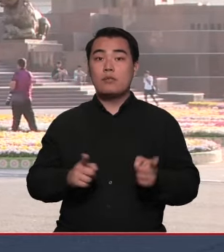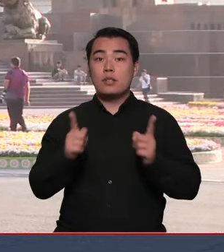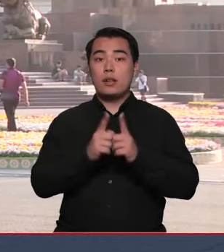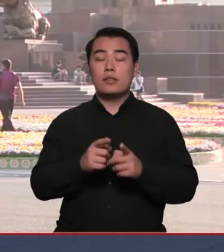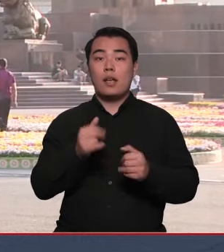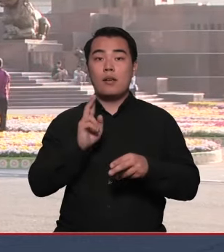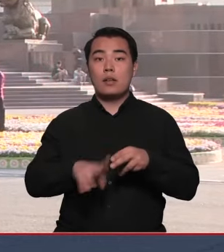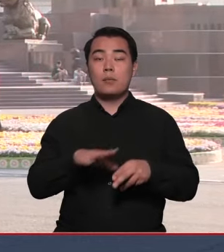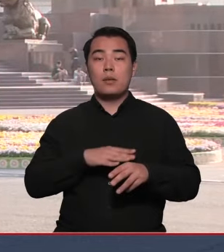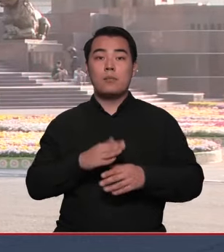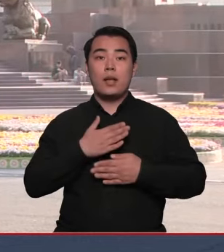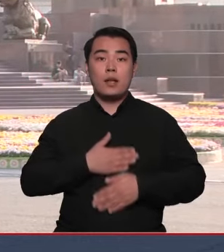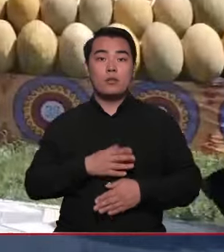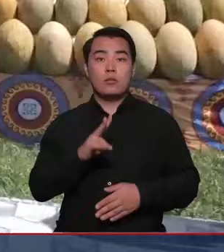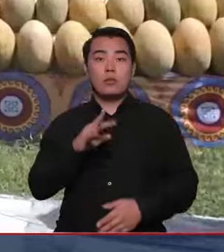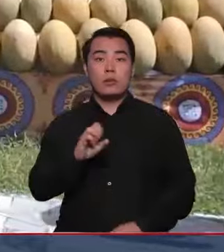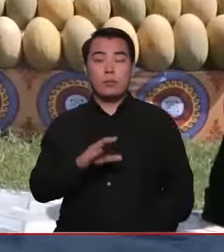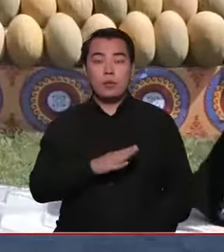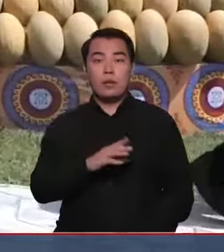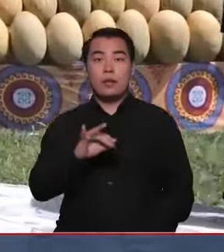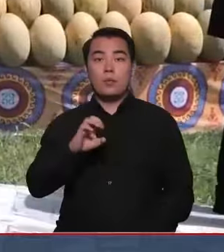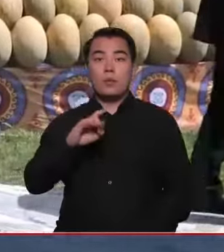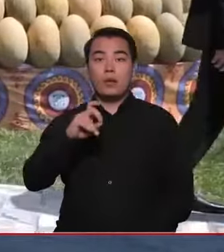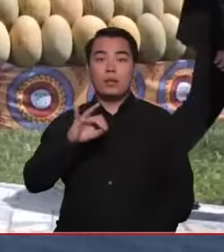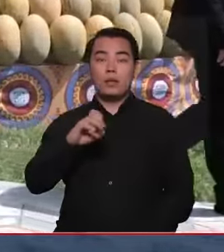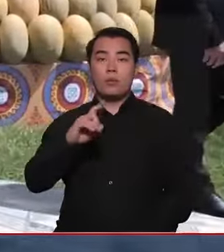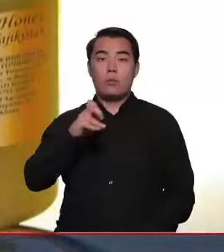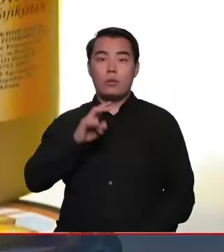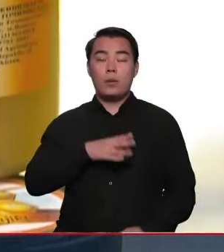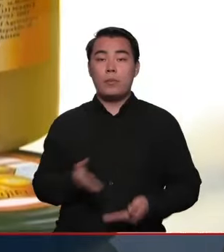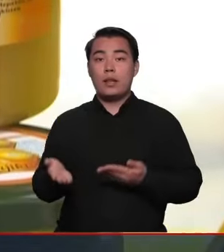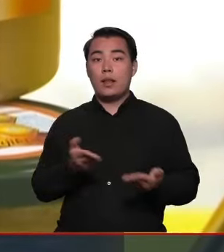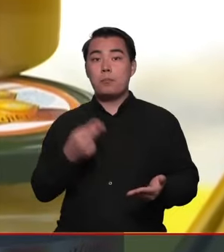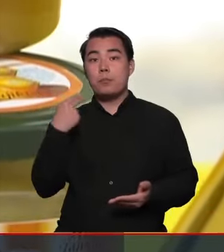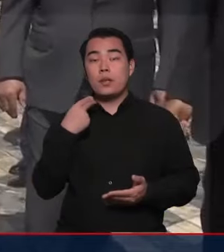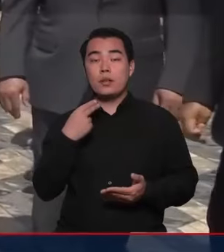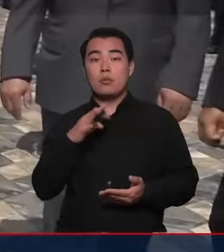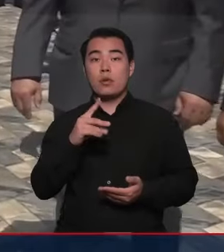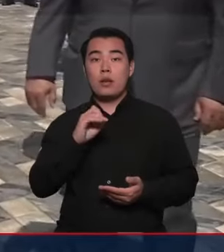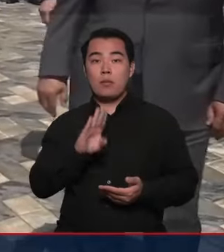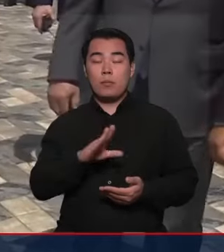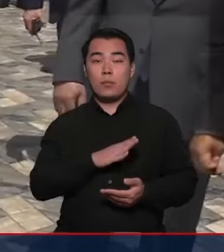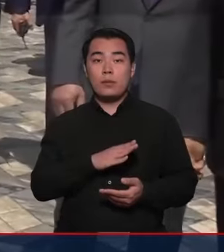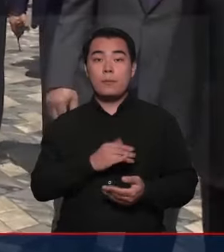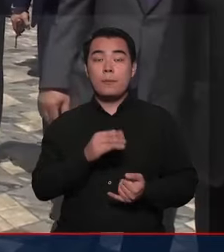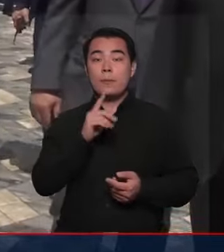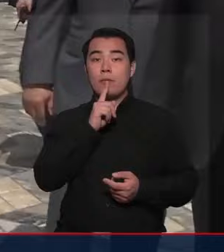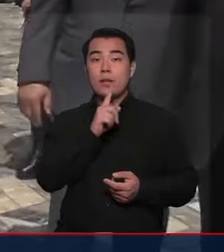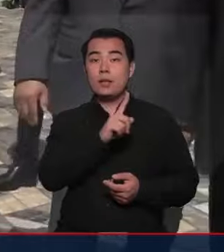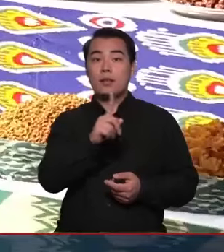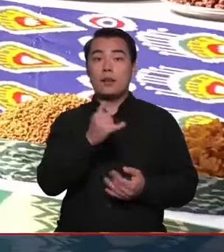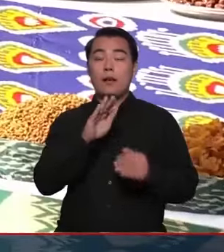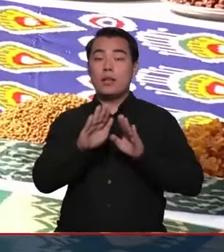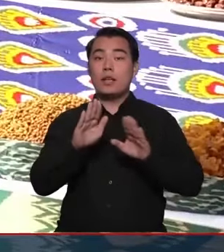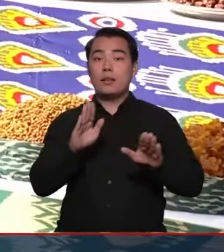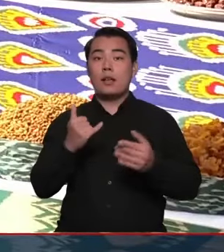на приятной ноте. Эмомали Рахмон, не нарушая традиции, пригласил президента Касым-Жомарта Токаева посетить выставку